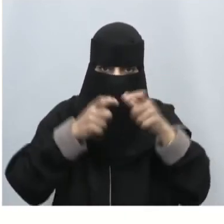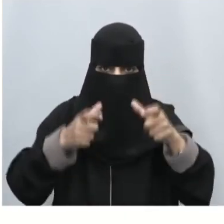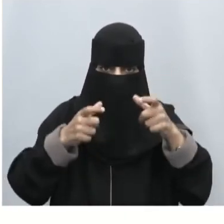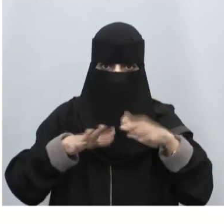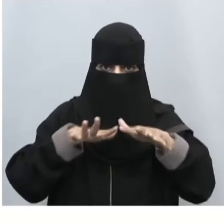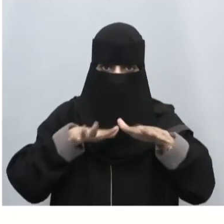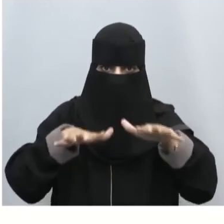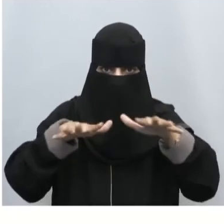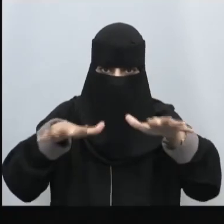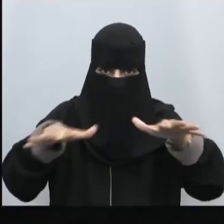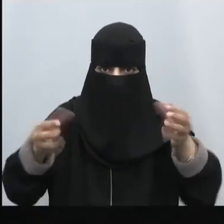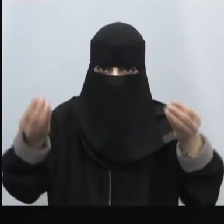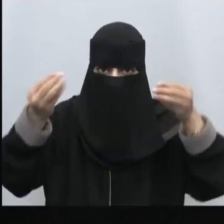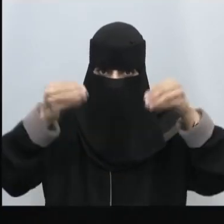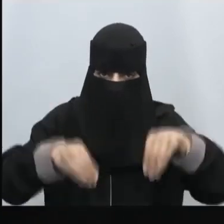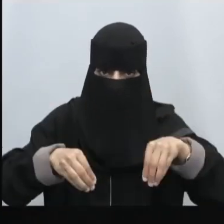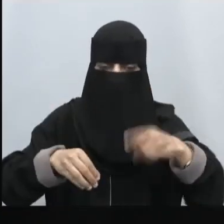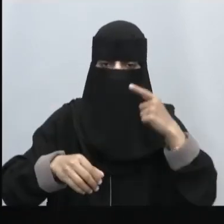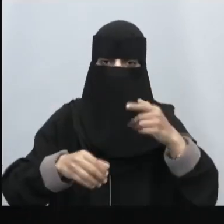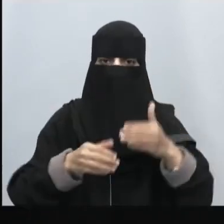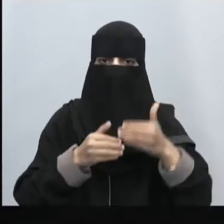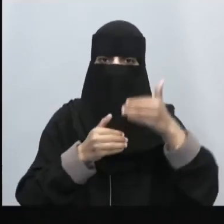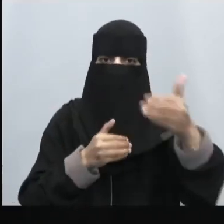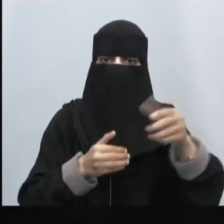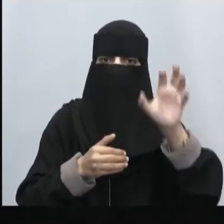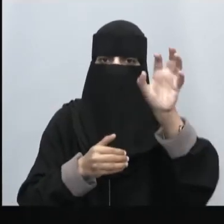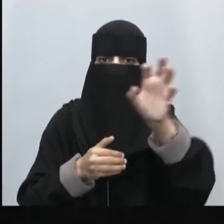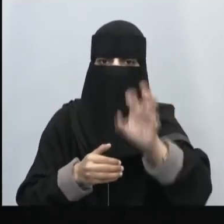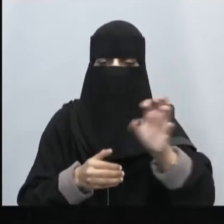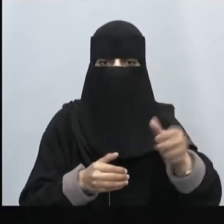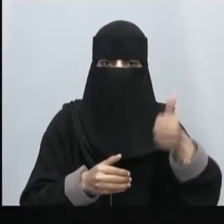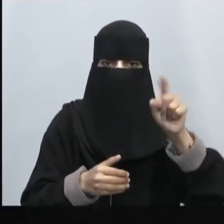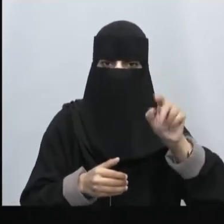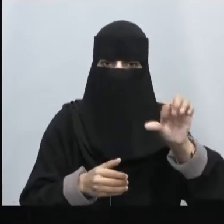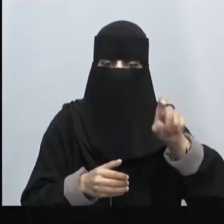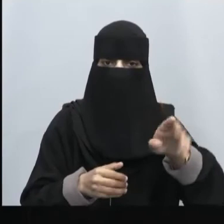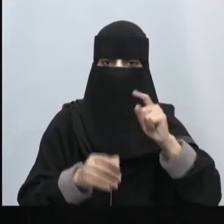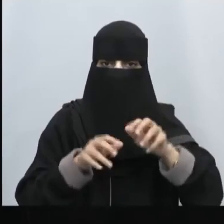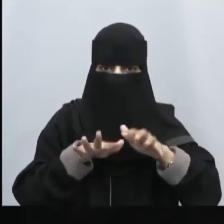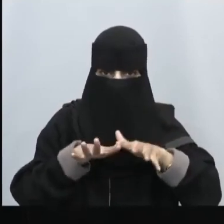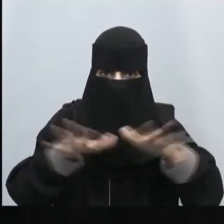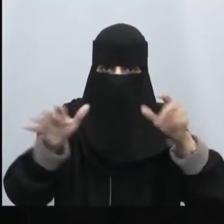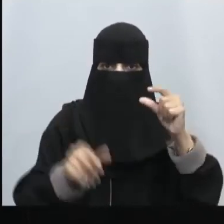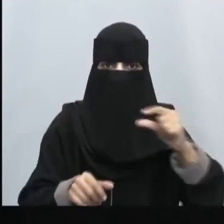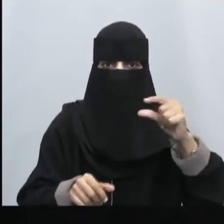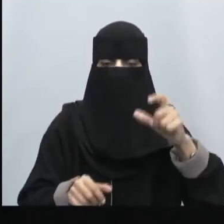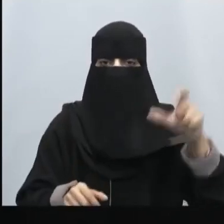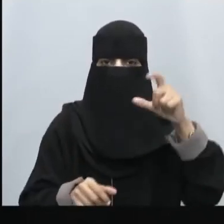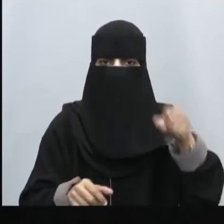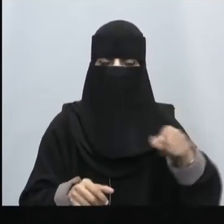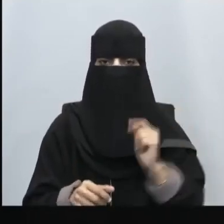الاسلامي والنفود الاسلامي الى قاره اوروبا في تلك الفتره وتنتشر الديانه الاسلاميه في اوروبا